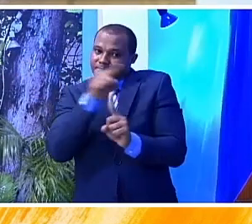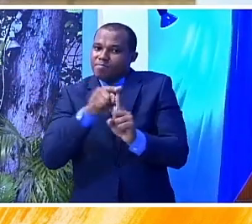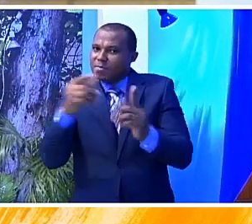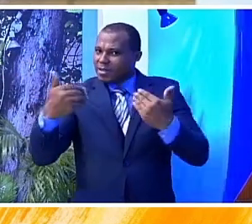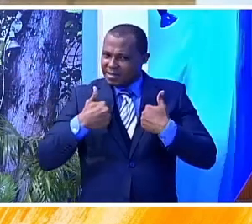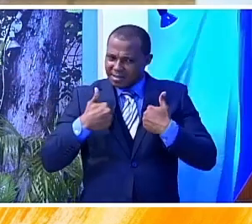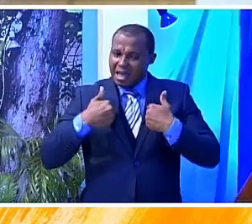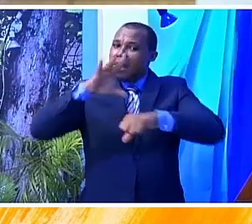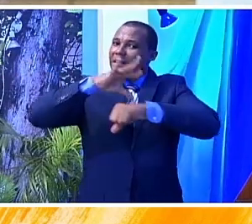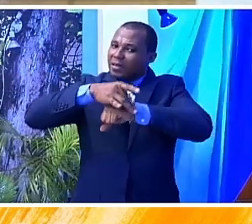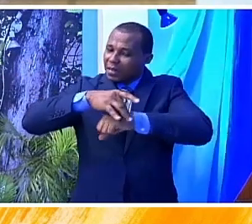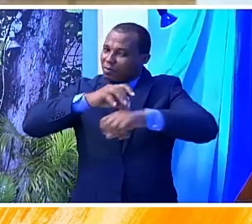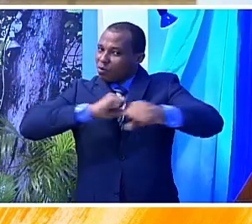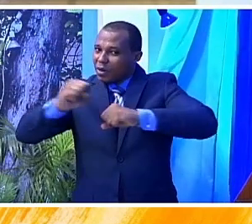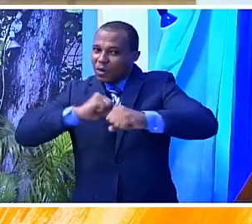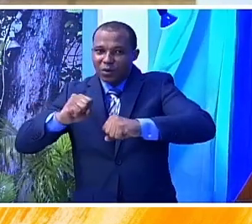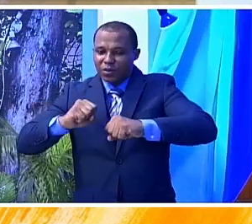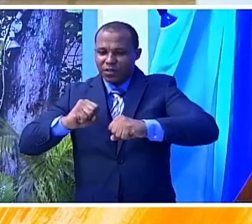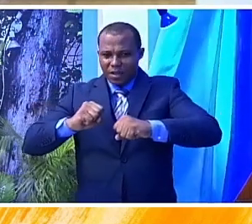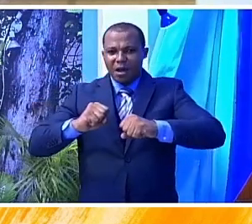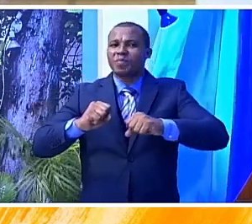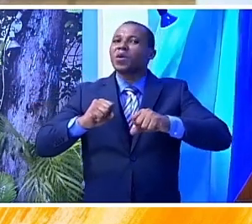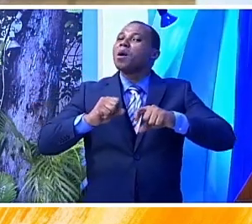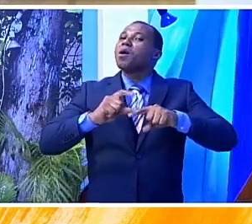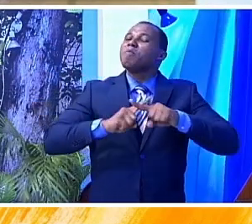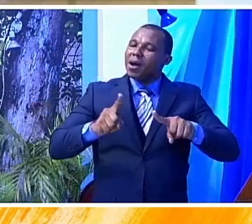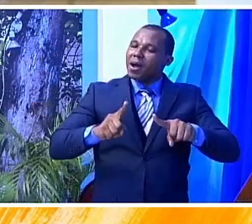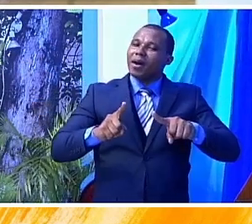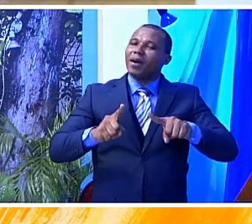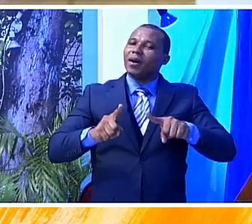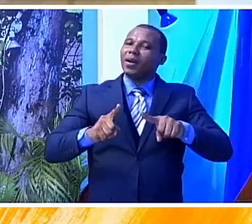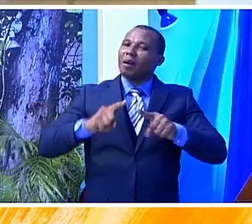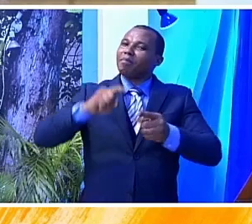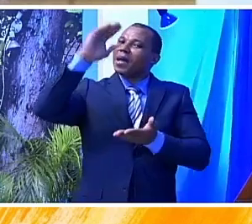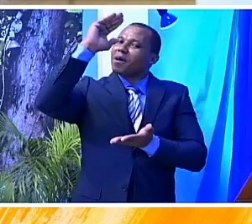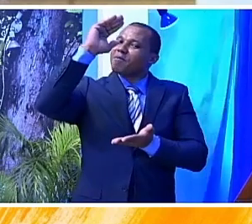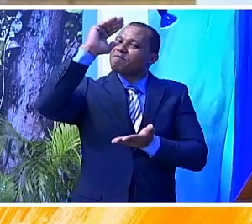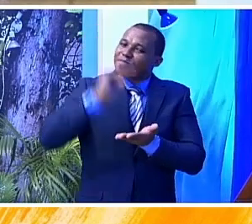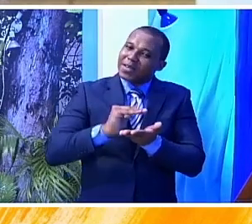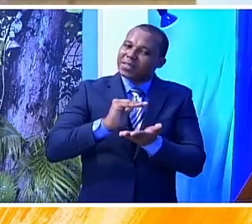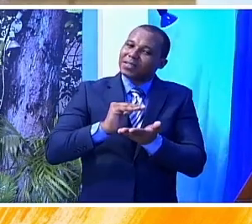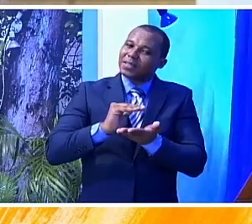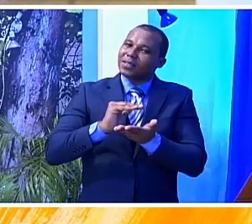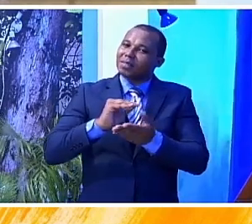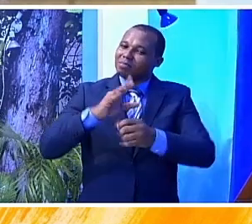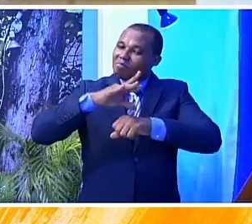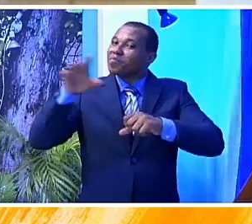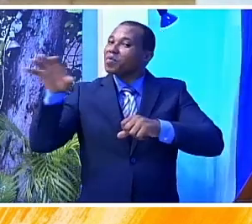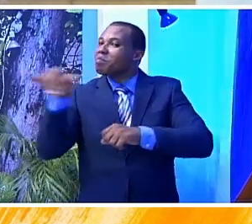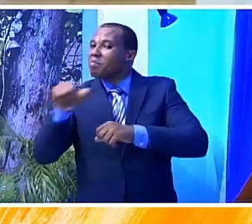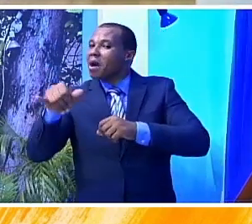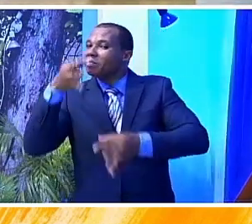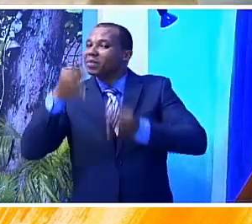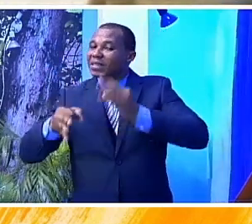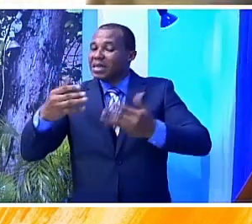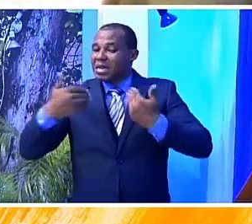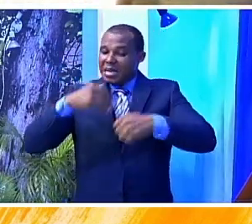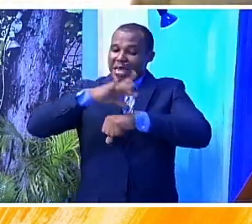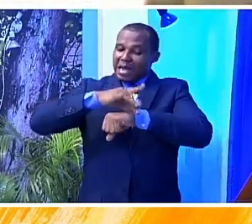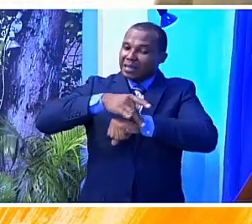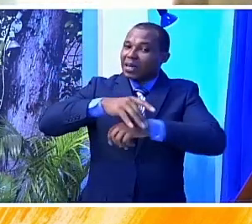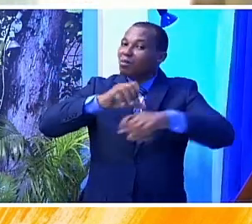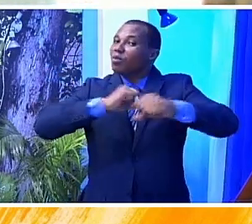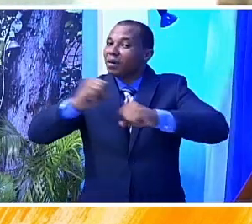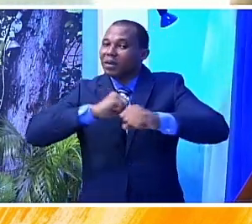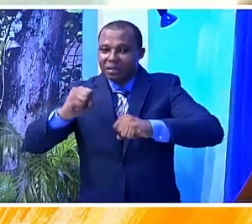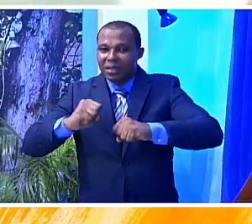faire solidarité plus facile, mais nous avons fait moins de dégâts. Parce que là, nous, frères, avec ça, nous avons fait œuvre grandiose.